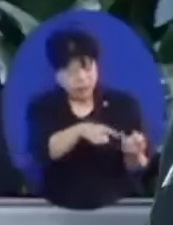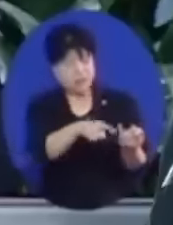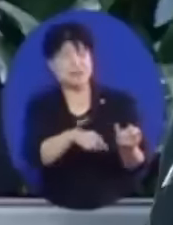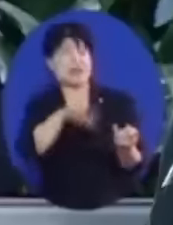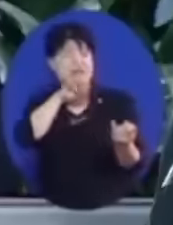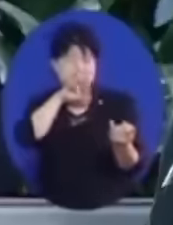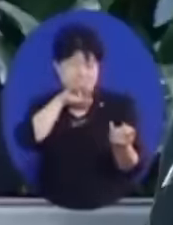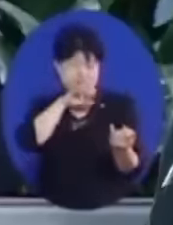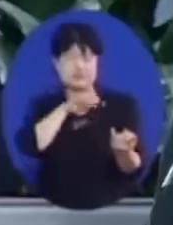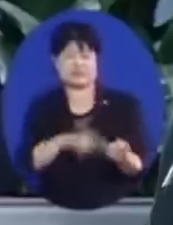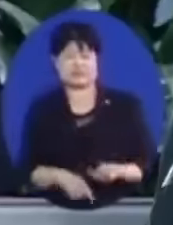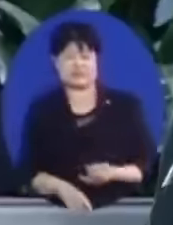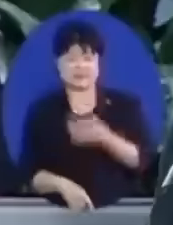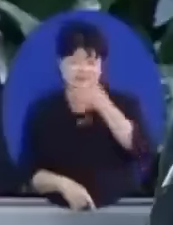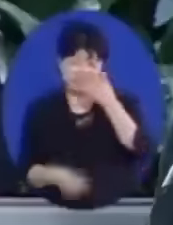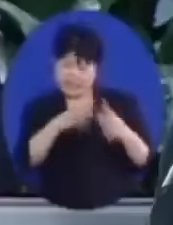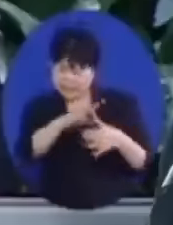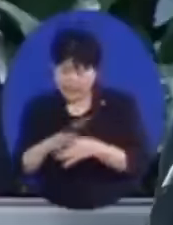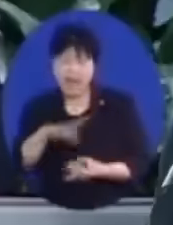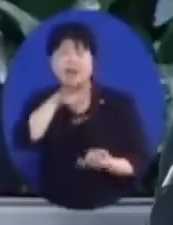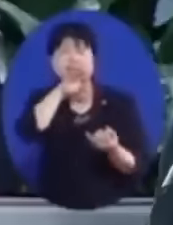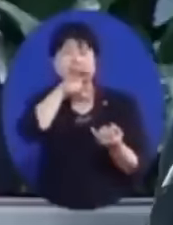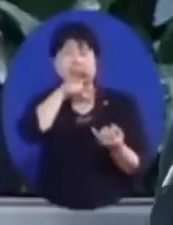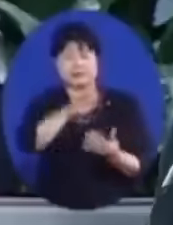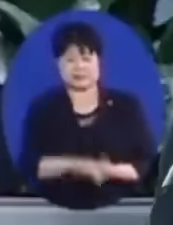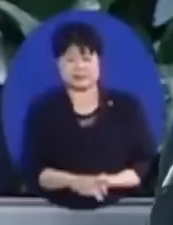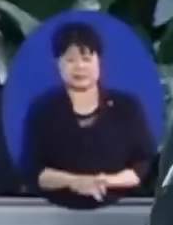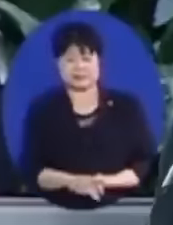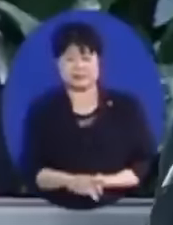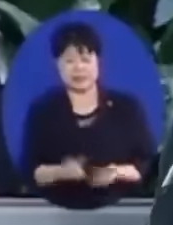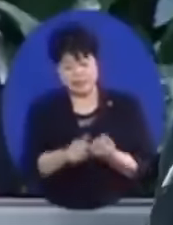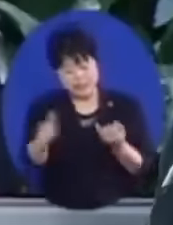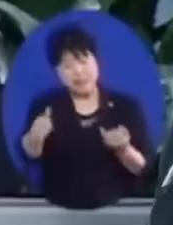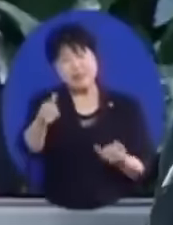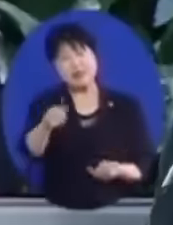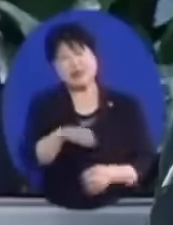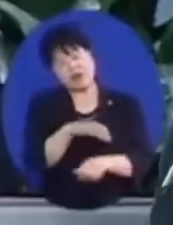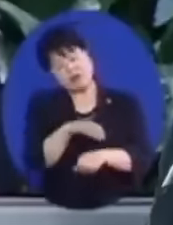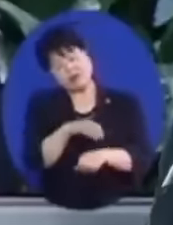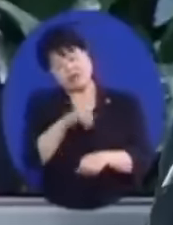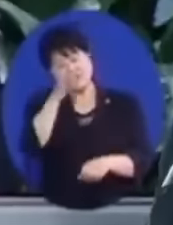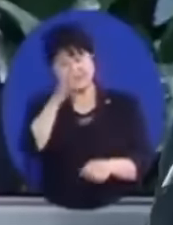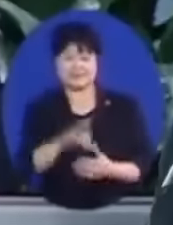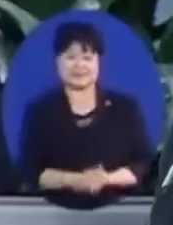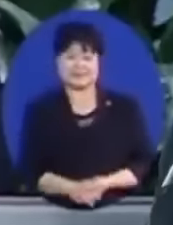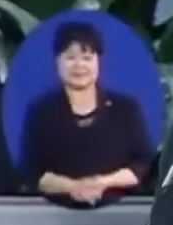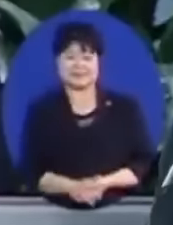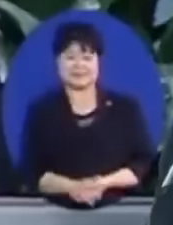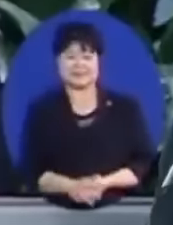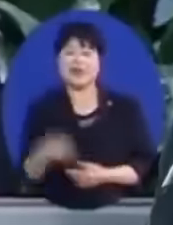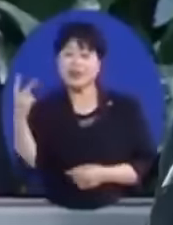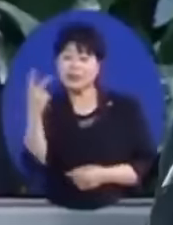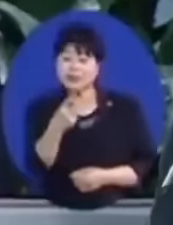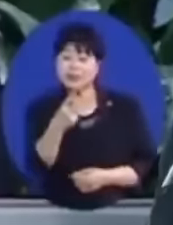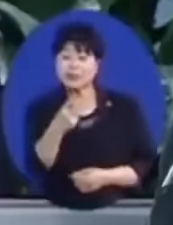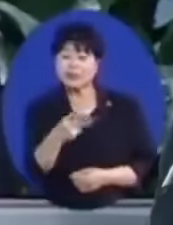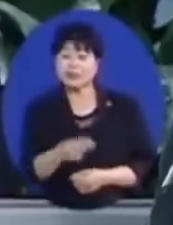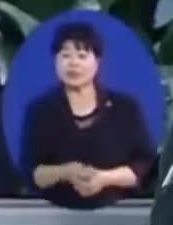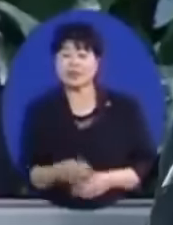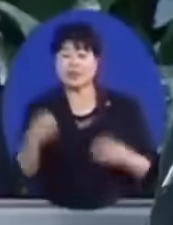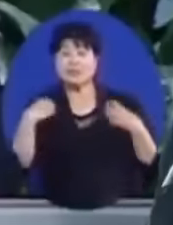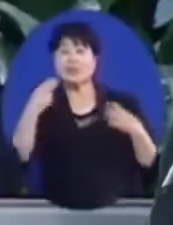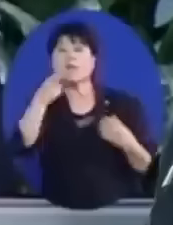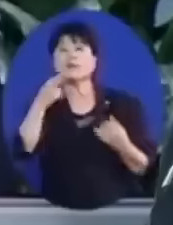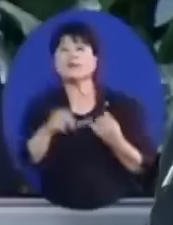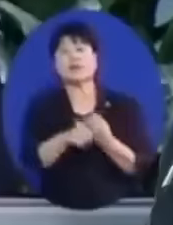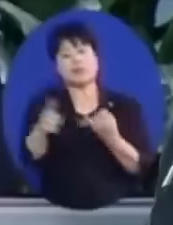부인에게 한시도 쉬지 않고 불평하고 원망하는 그런 남편이 있습니다. 그렇지 않으면 책임 없는